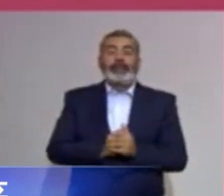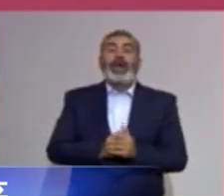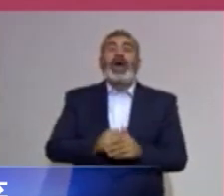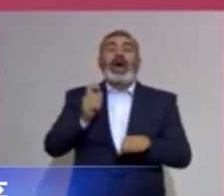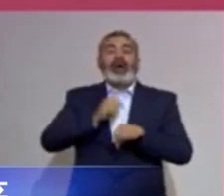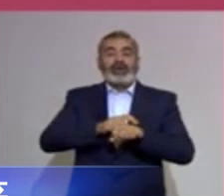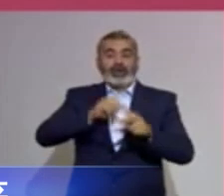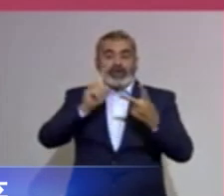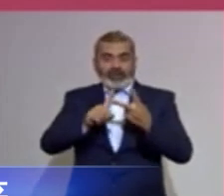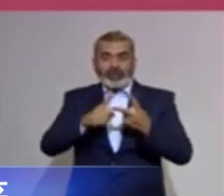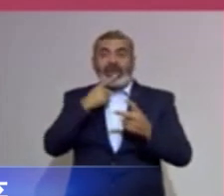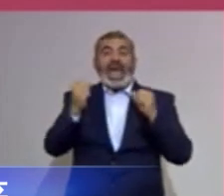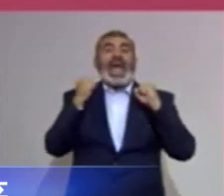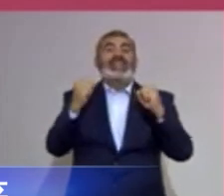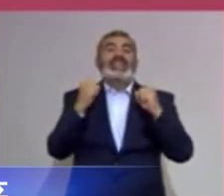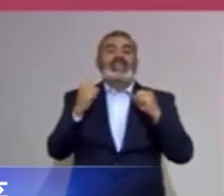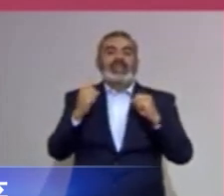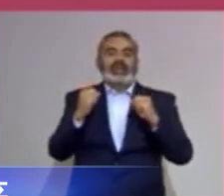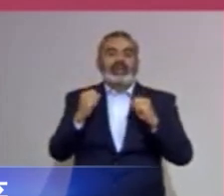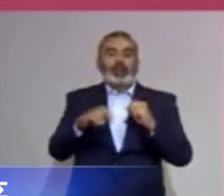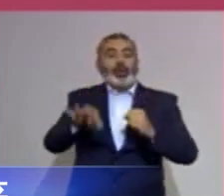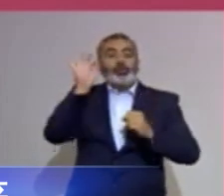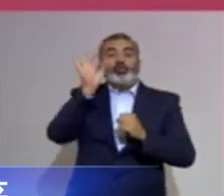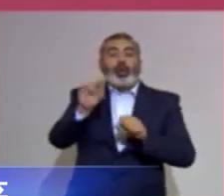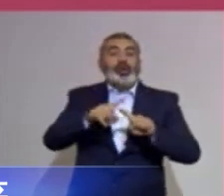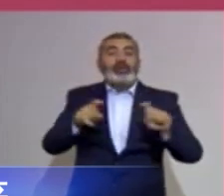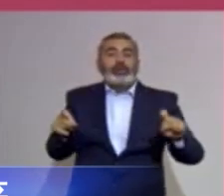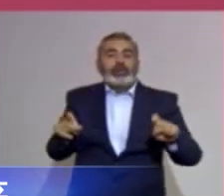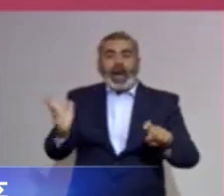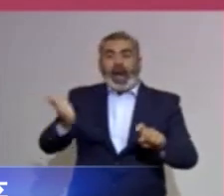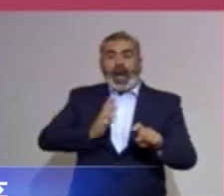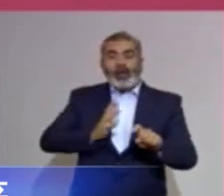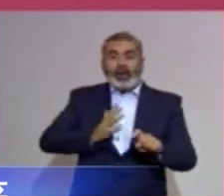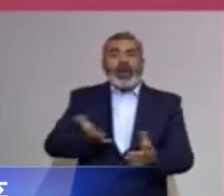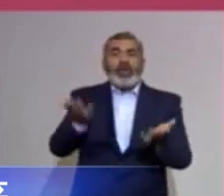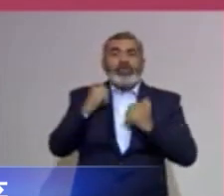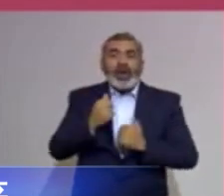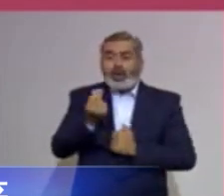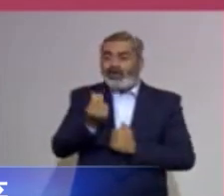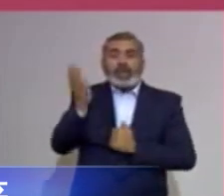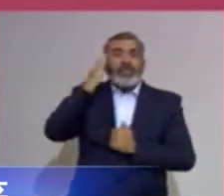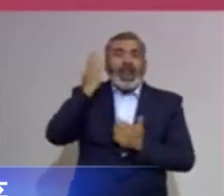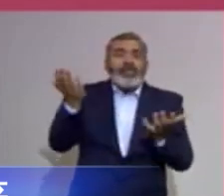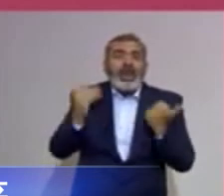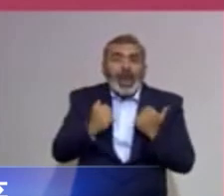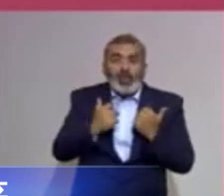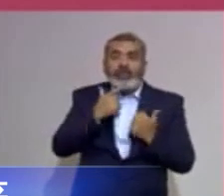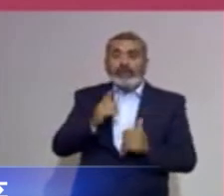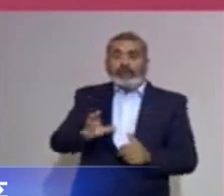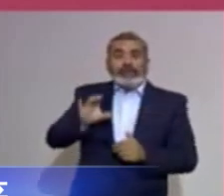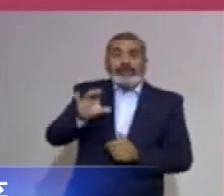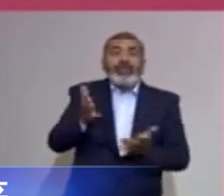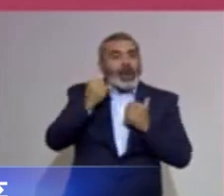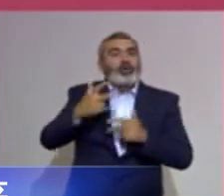να μπορούν να έχουν πρόσβαση στις δημόσιες πολιτικές ακόμα και αυτοί που δεν έχουν τα κεφάλαια για ίδια συμμετοχή.